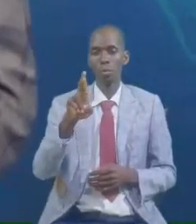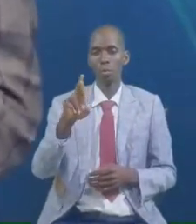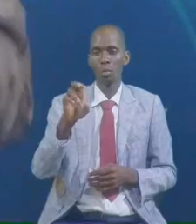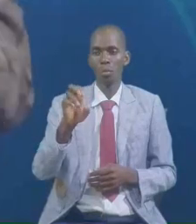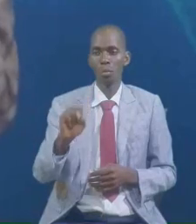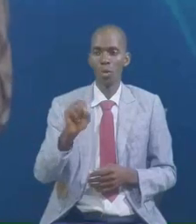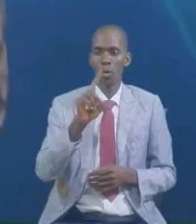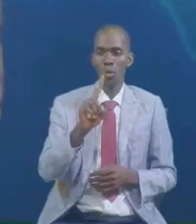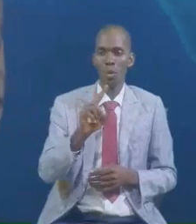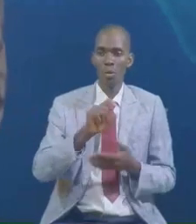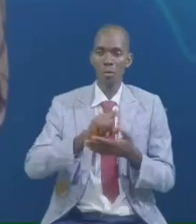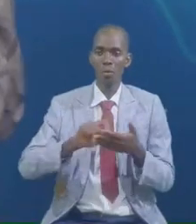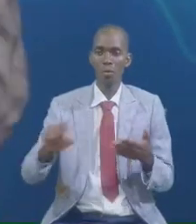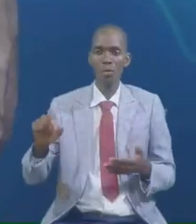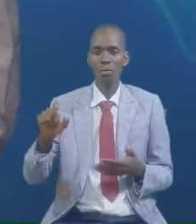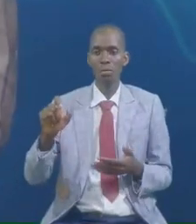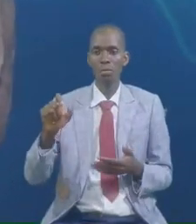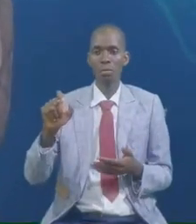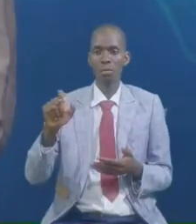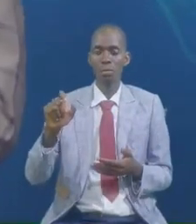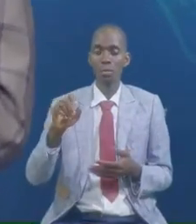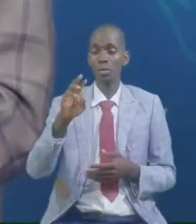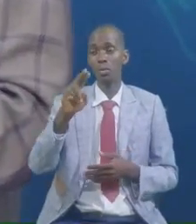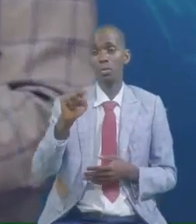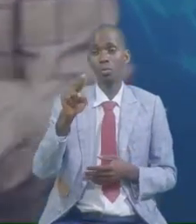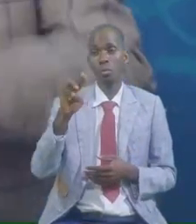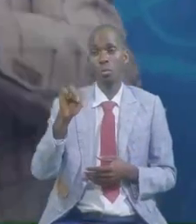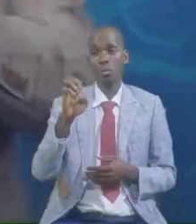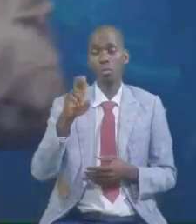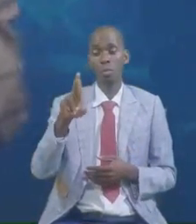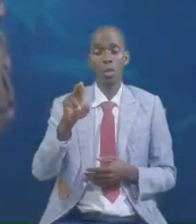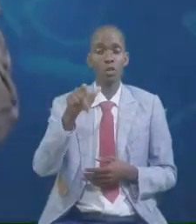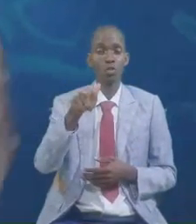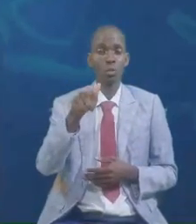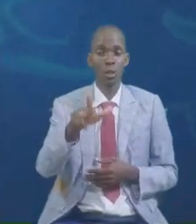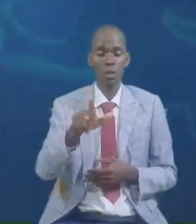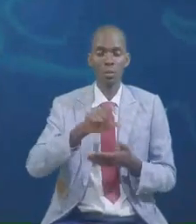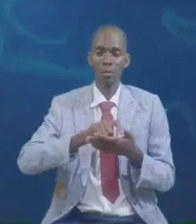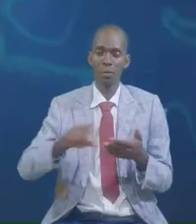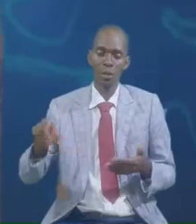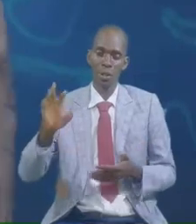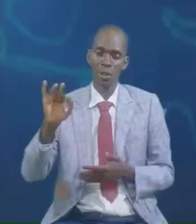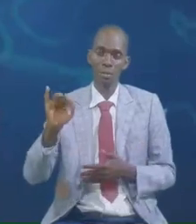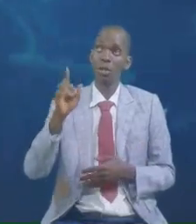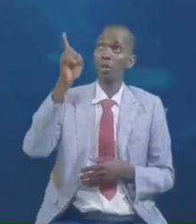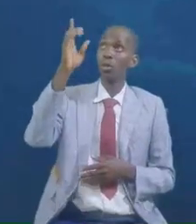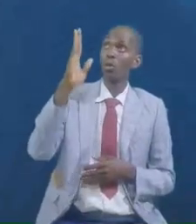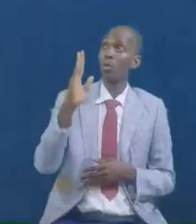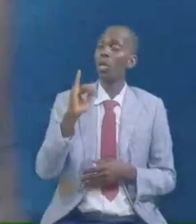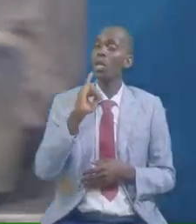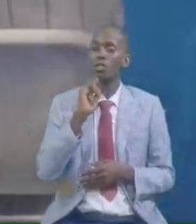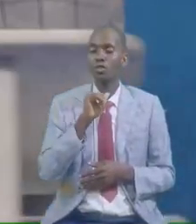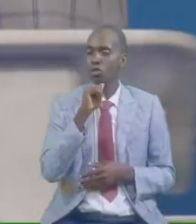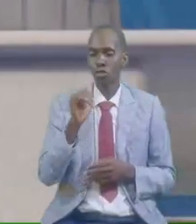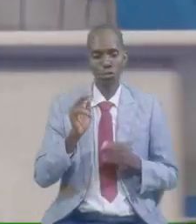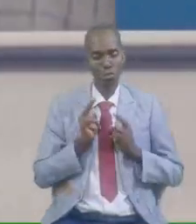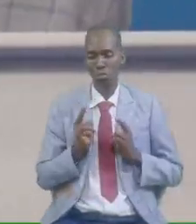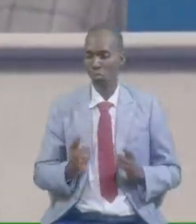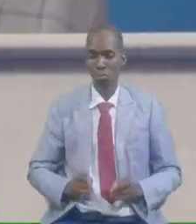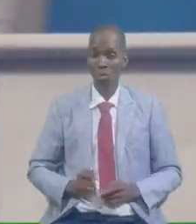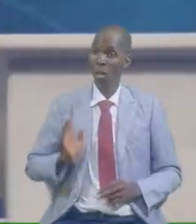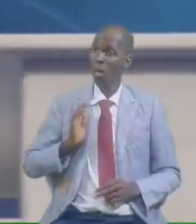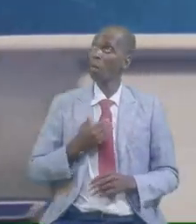verset 19. Nombre, chapitre 23, verset 19. Dieu n'est point un homme.